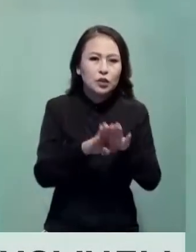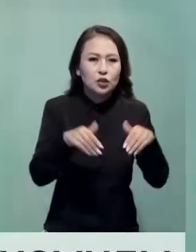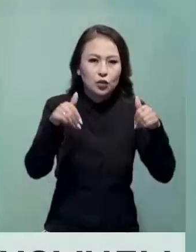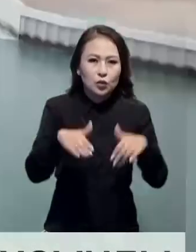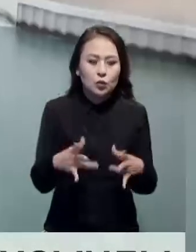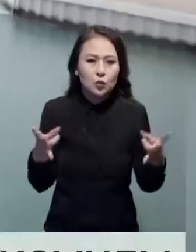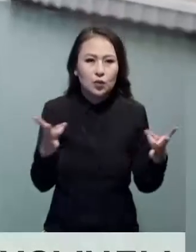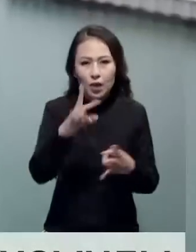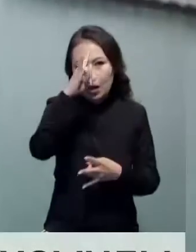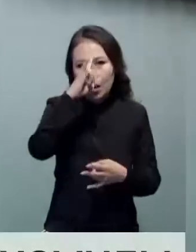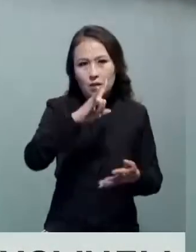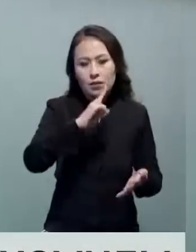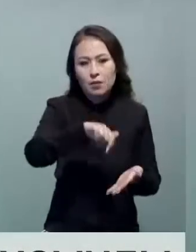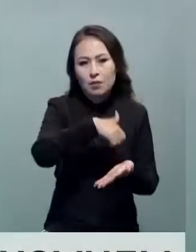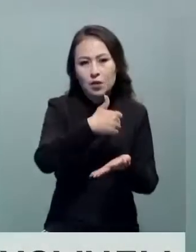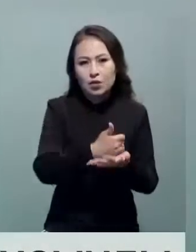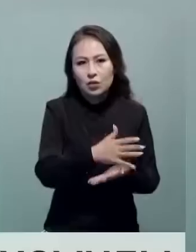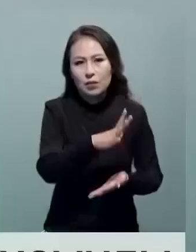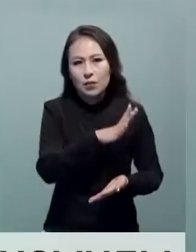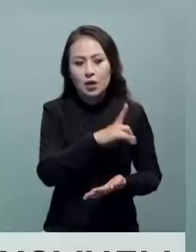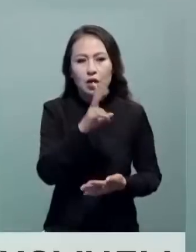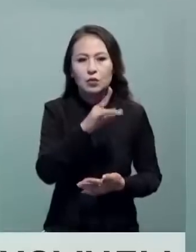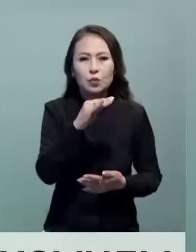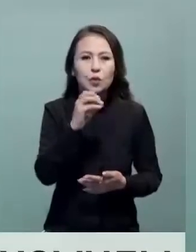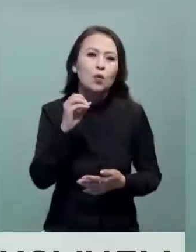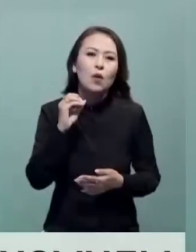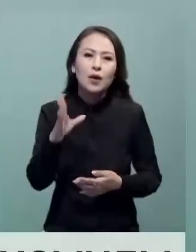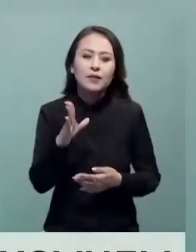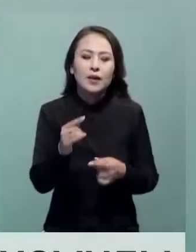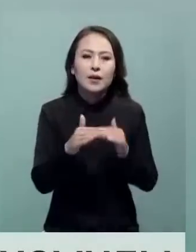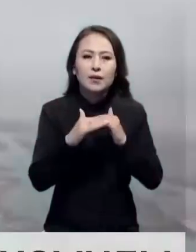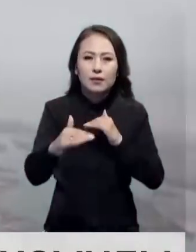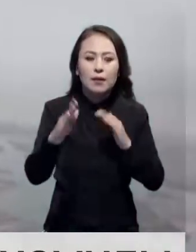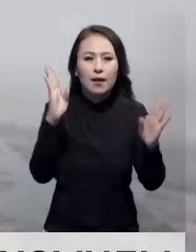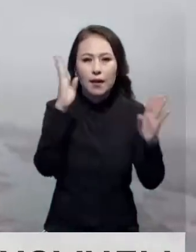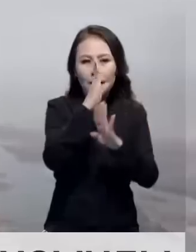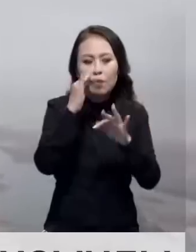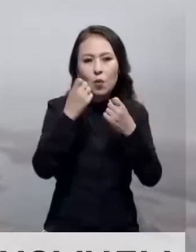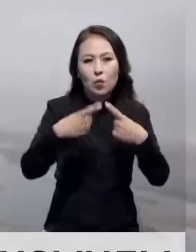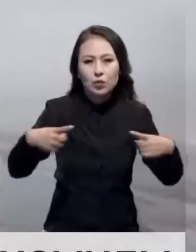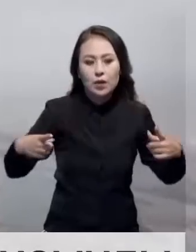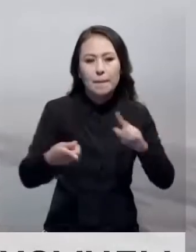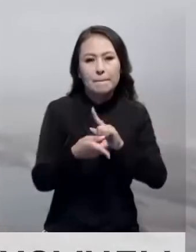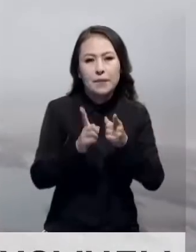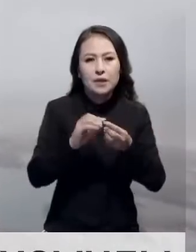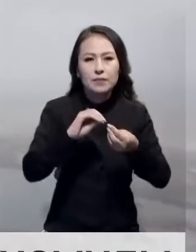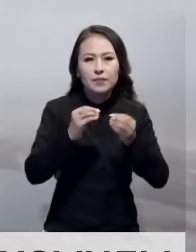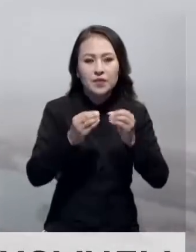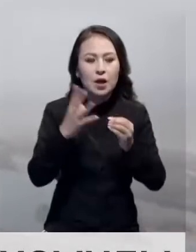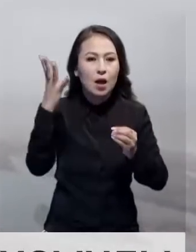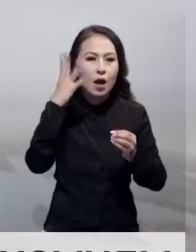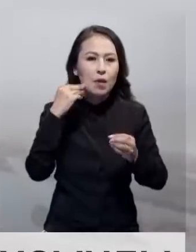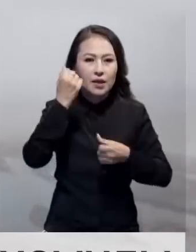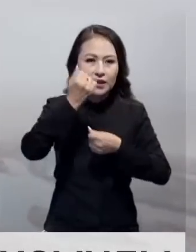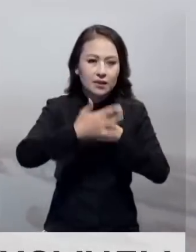керек. Қазақ басшысы осындай ұстанымда. Қасым-Жомарт Тоқаев аймақтағы климат және өзге де мәселелерді талқылау үшін Алматыда